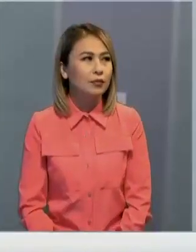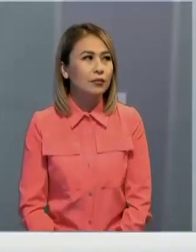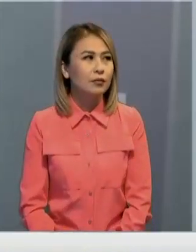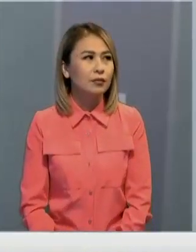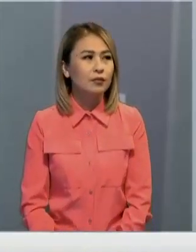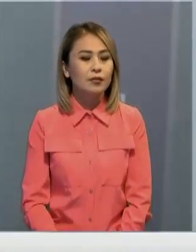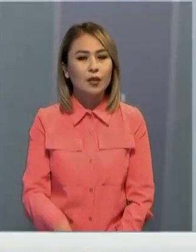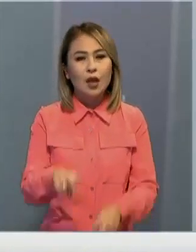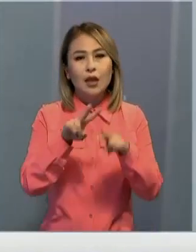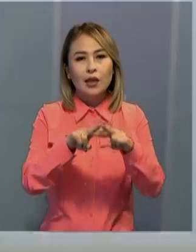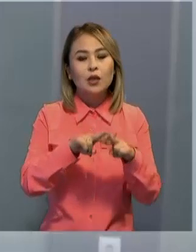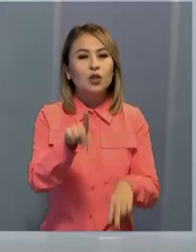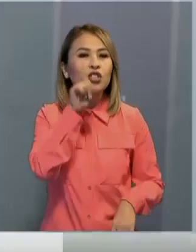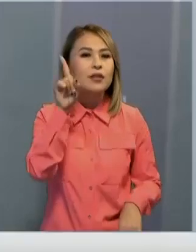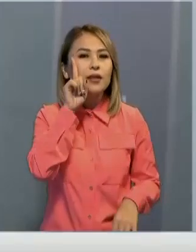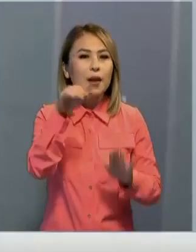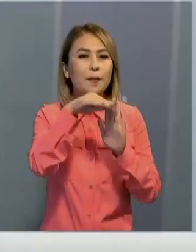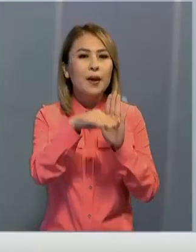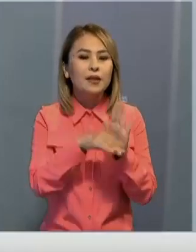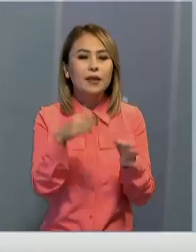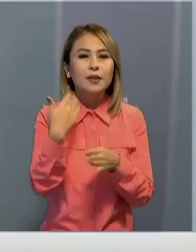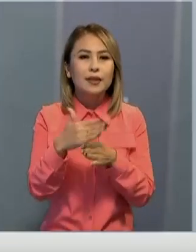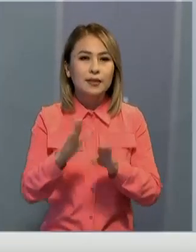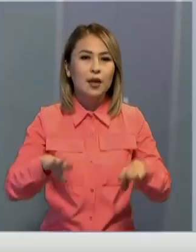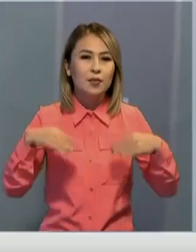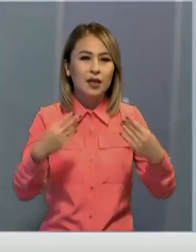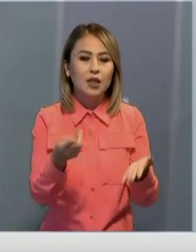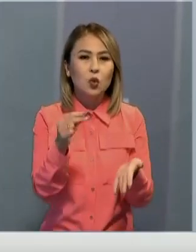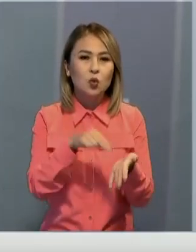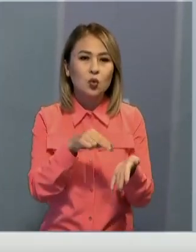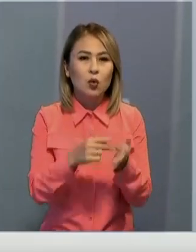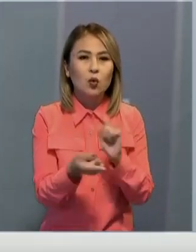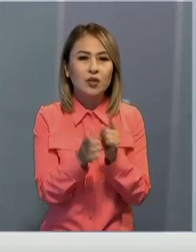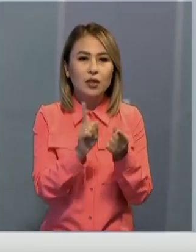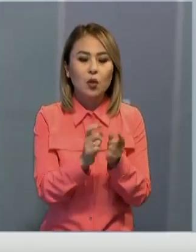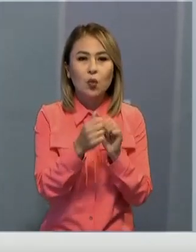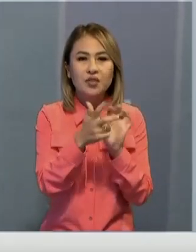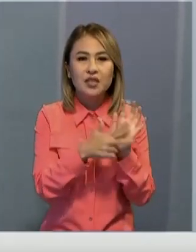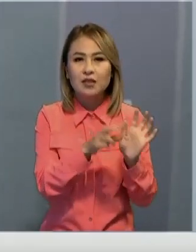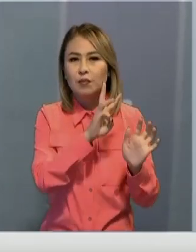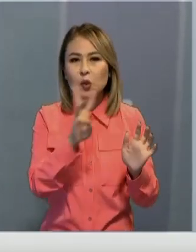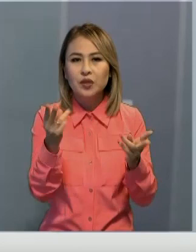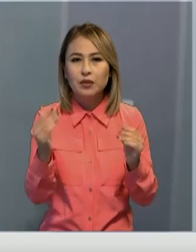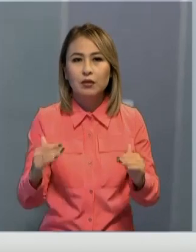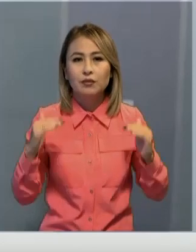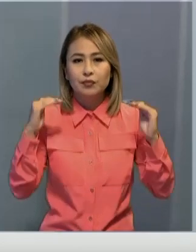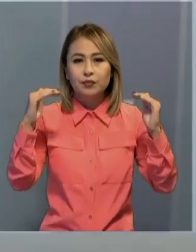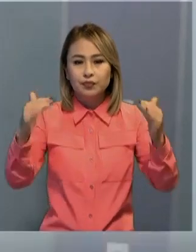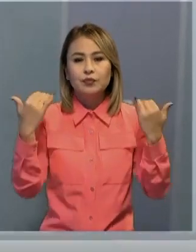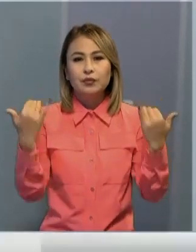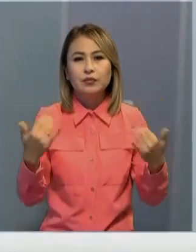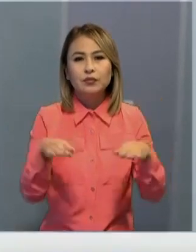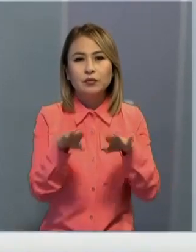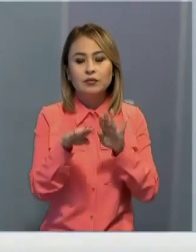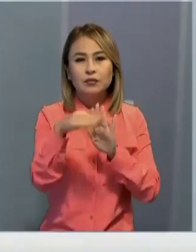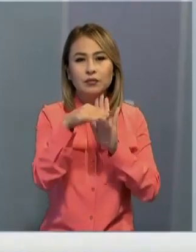Елорда жастары бағдарламасы бойынша несиеге берілетін сома көлемі өзгерді. Ол 18 миллион теңгені құрайтын болды. Және